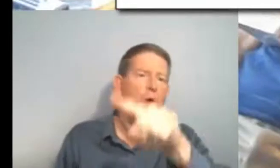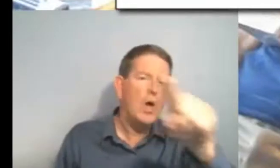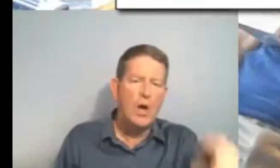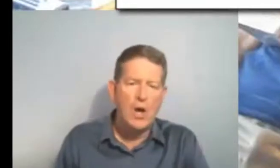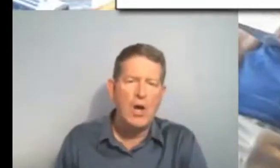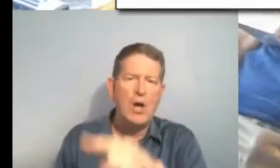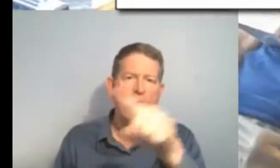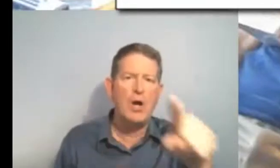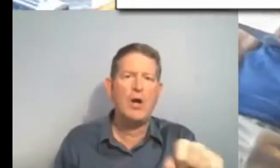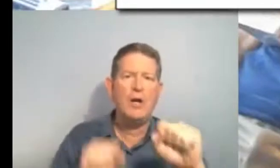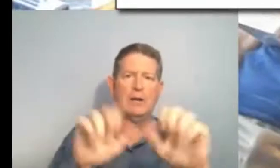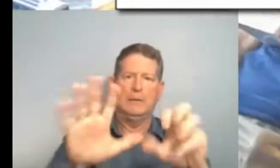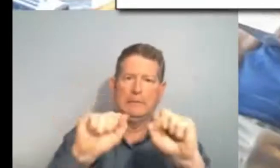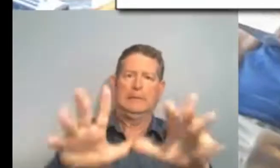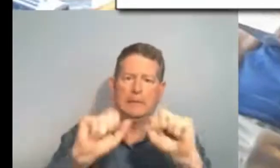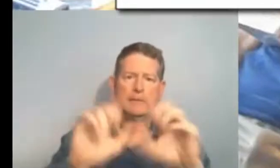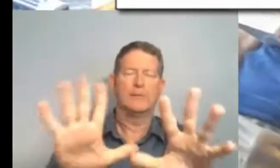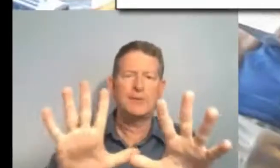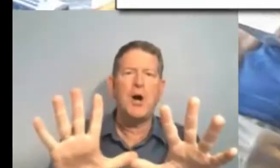21h30.